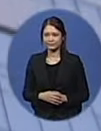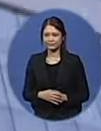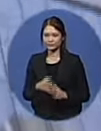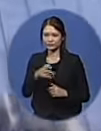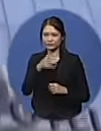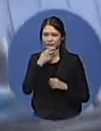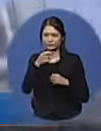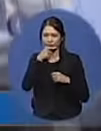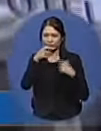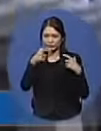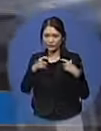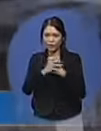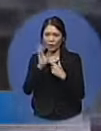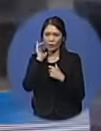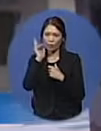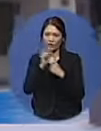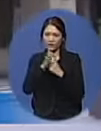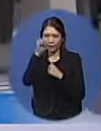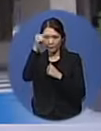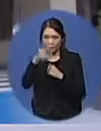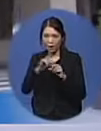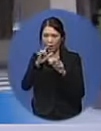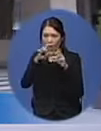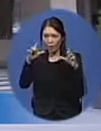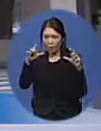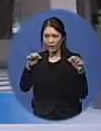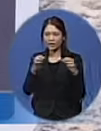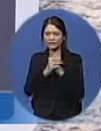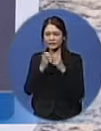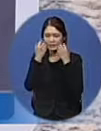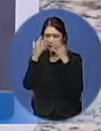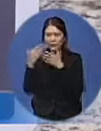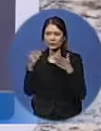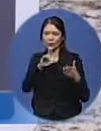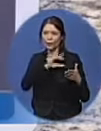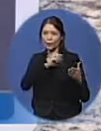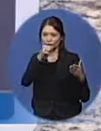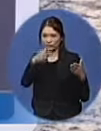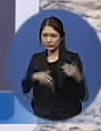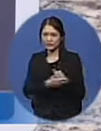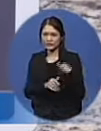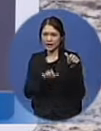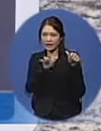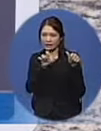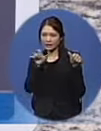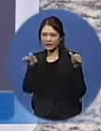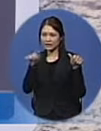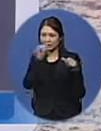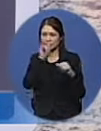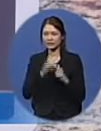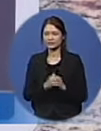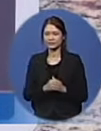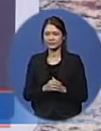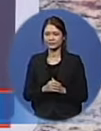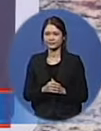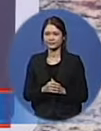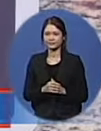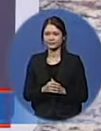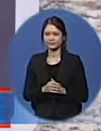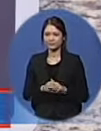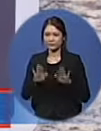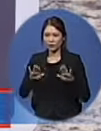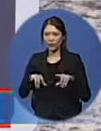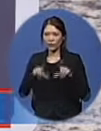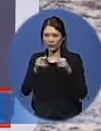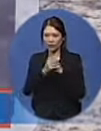수원역 근처 호텔의 건물 번호판. 새 도로명 주소 밑에 5자리의 숫자가 적혀 있습니다.